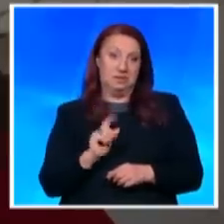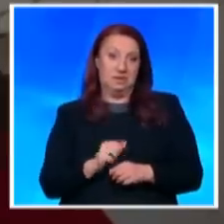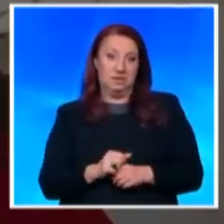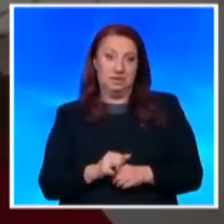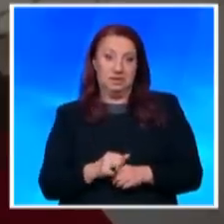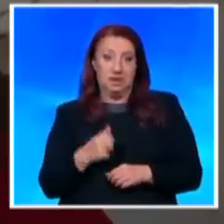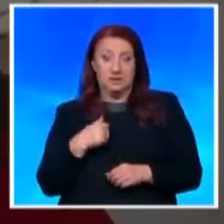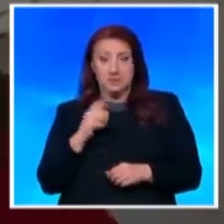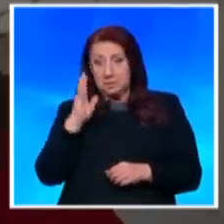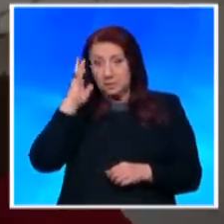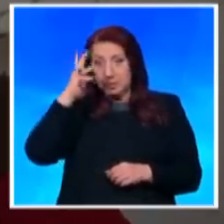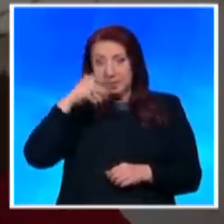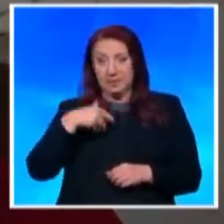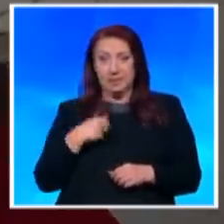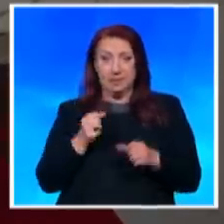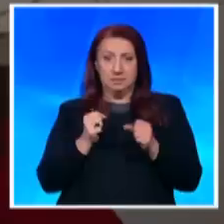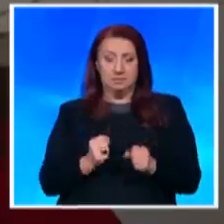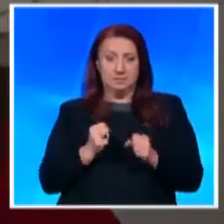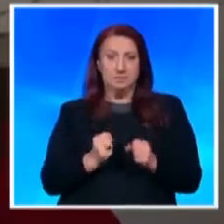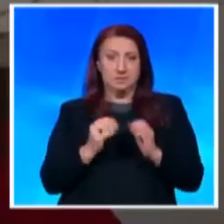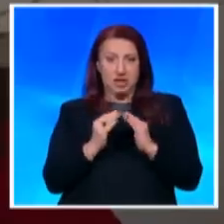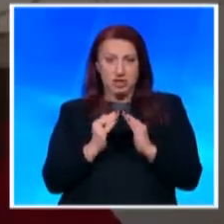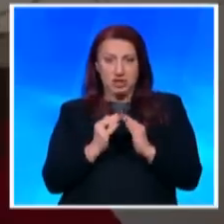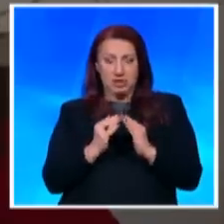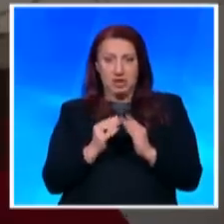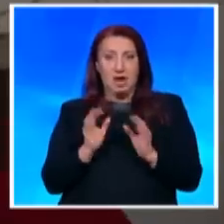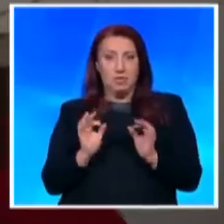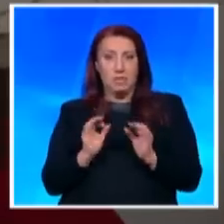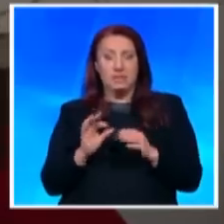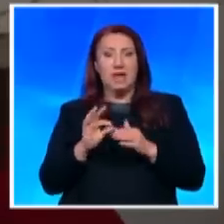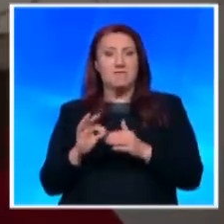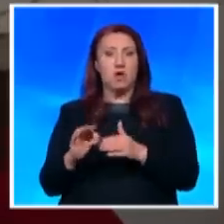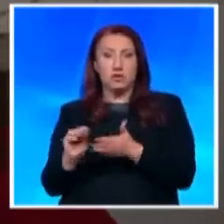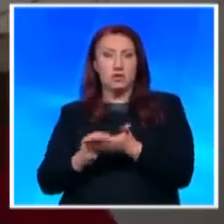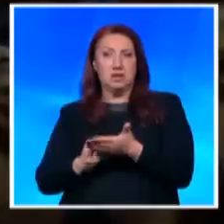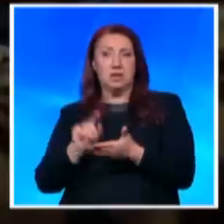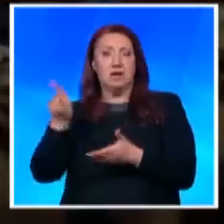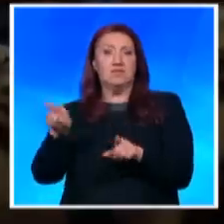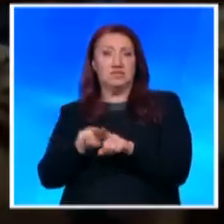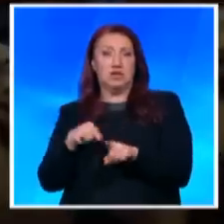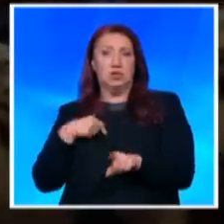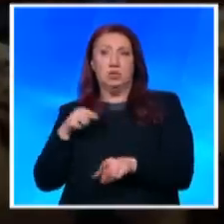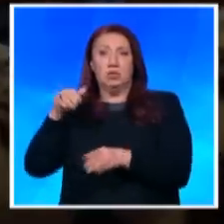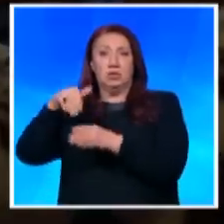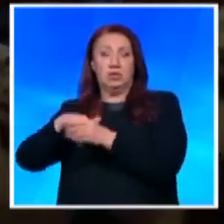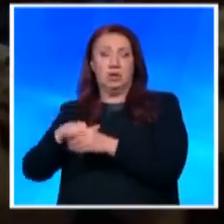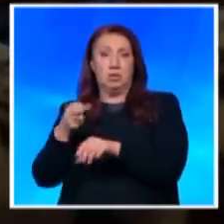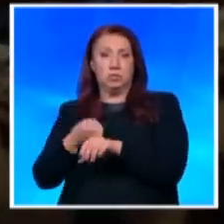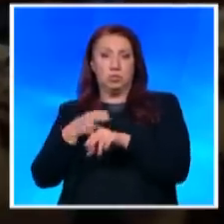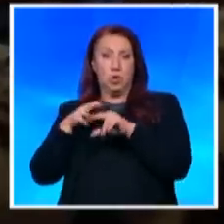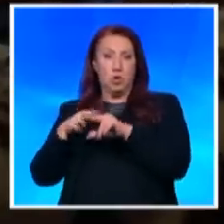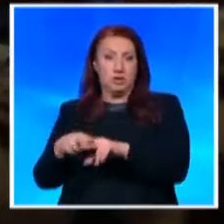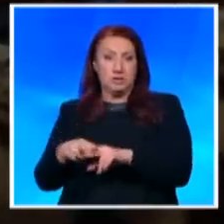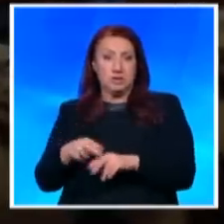дни вкъщи, а се водя в болница. Не е ли престъпление това? Вие ни потърсихте, защото сега в